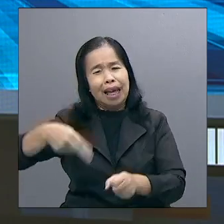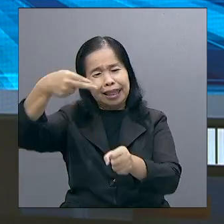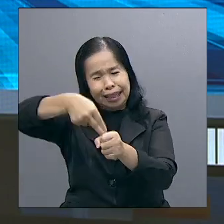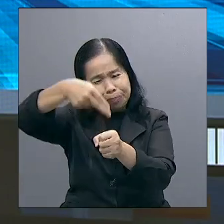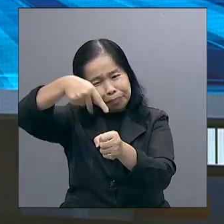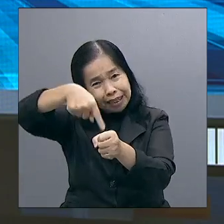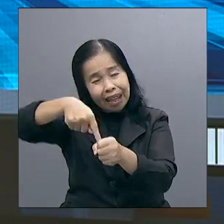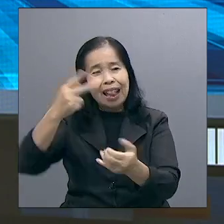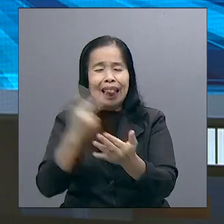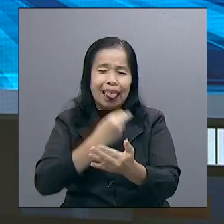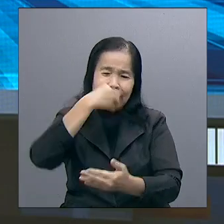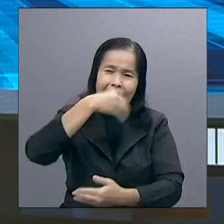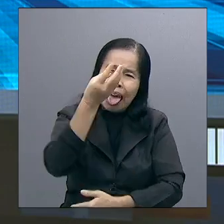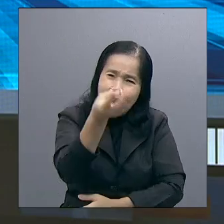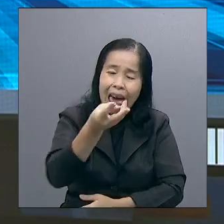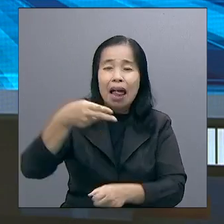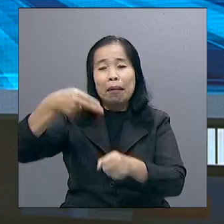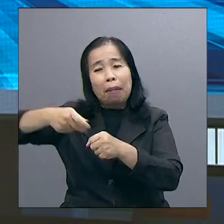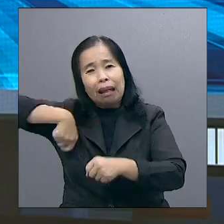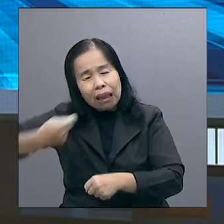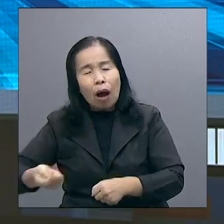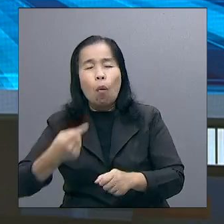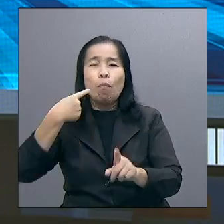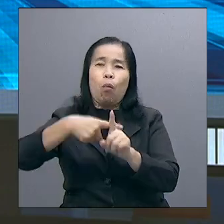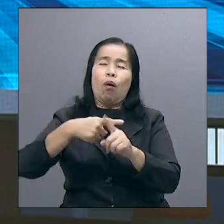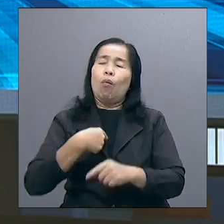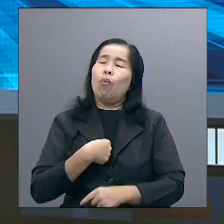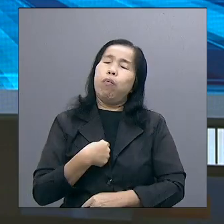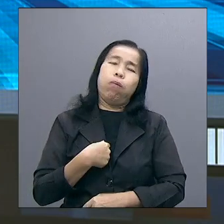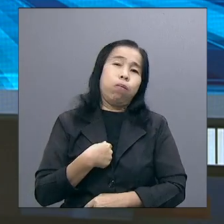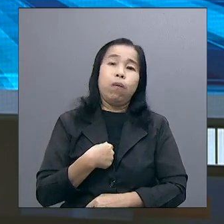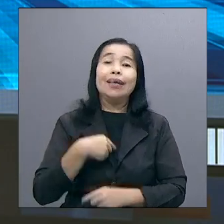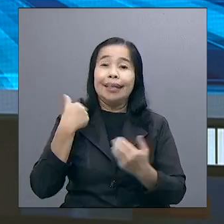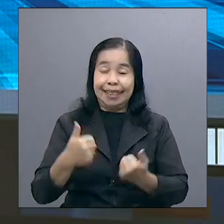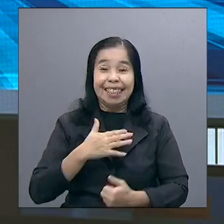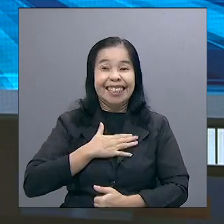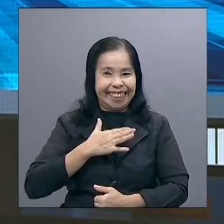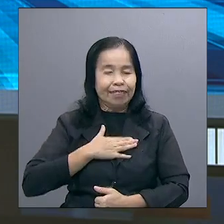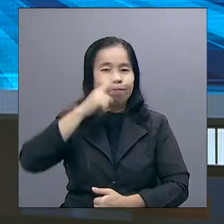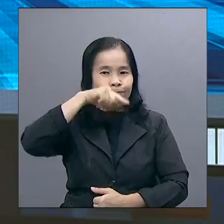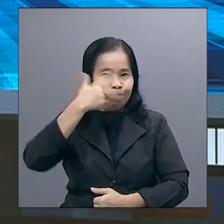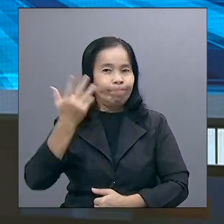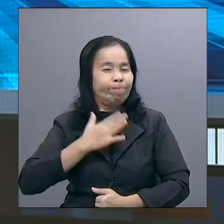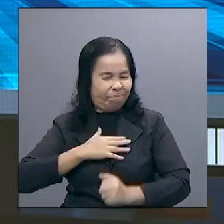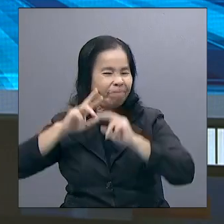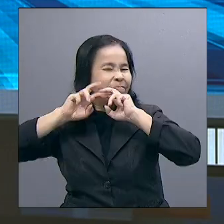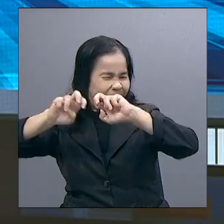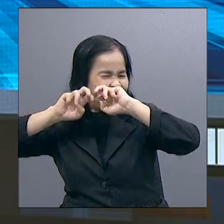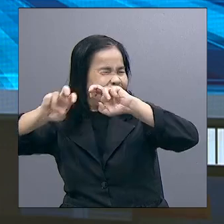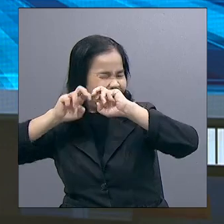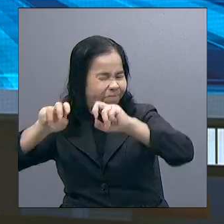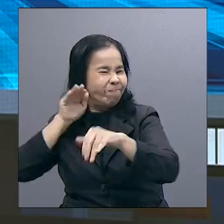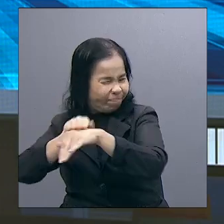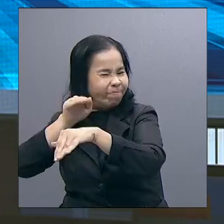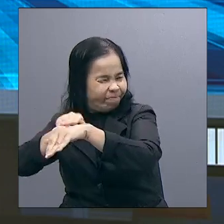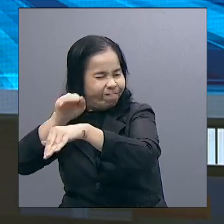ันกํไรกได้น้อยแมต้เสยคาน้มนอกนี้คอความเดือนรอนทเกิดขึ้นเดี๋วเรองนี้จะรองทกล paliติดตามให้อย่างแ่นอนเอ